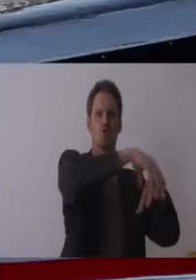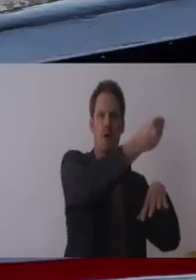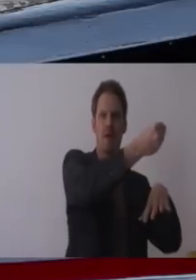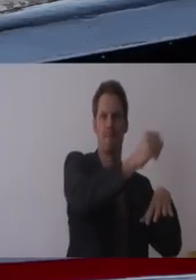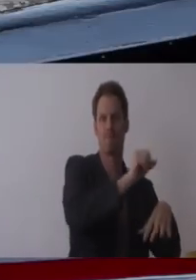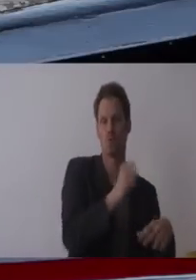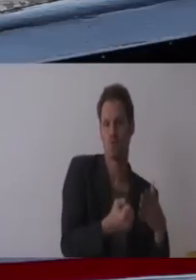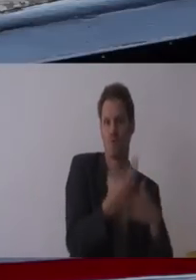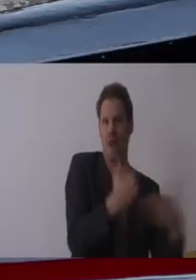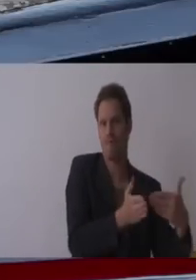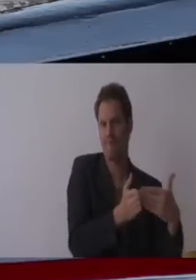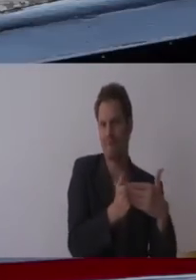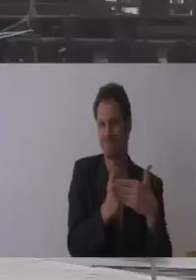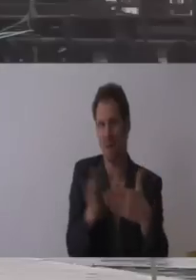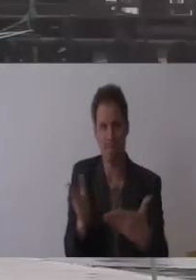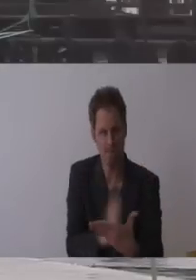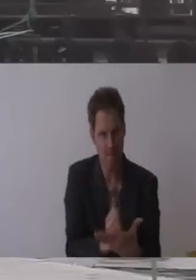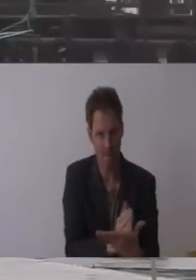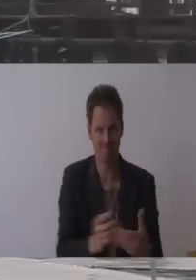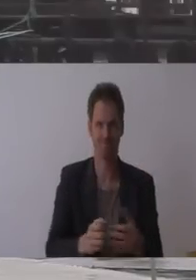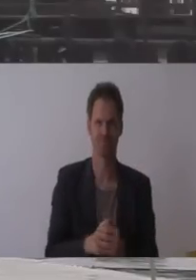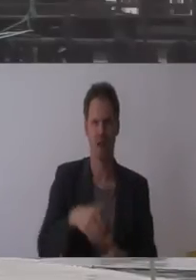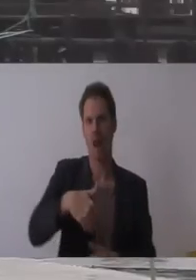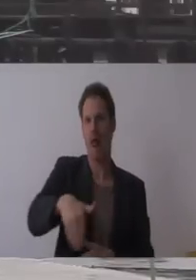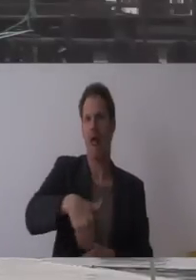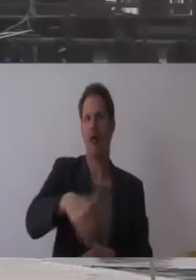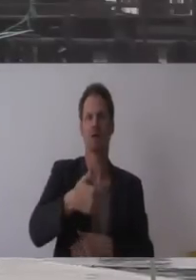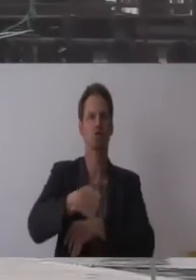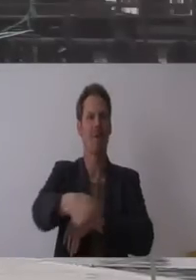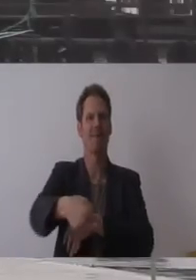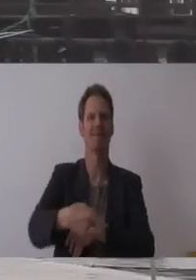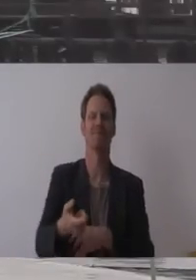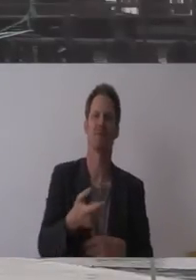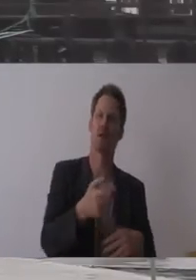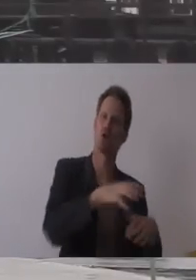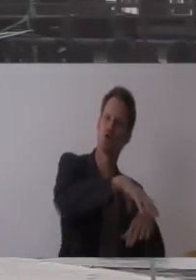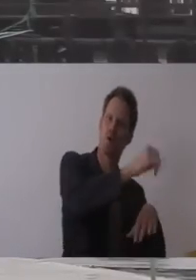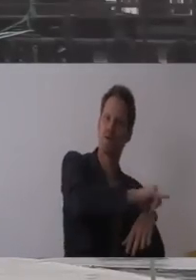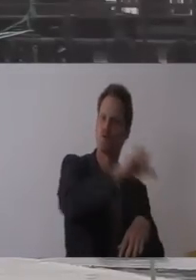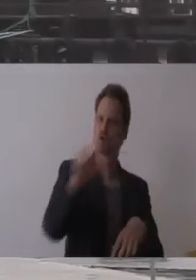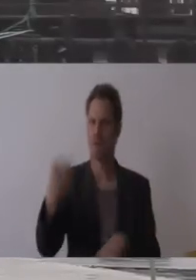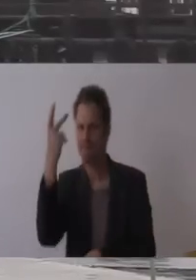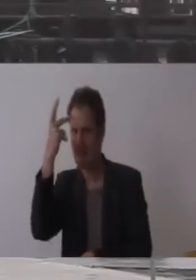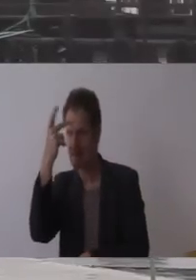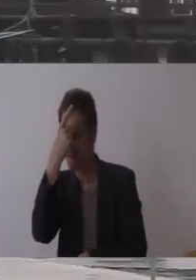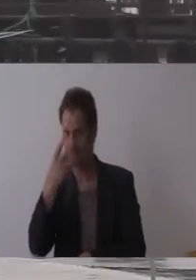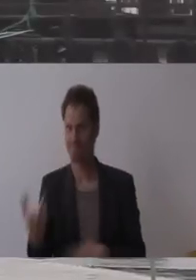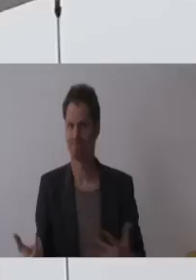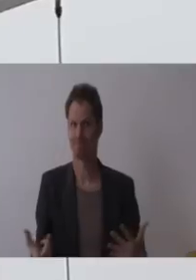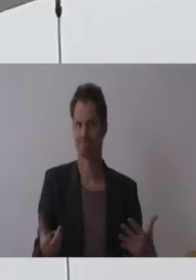flottille humanitaire est en cours de préparation. Dans quelques semaines, ce vieux bateau de pêche commencera son voyage de la Suède vers